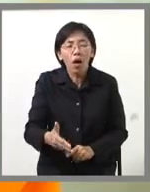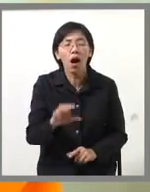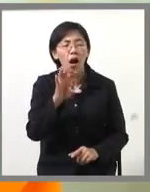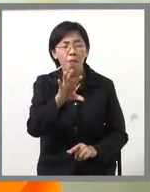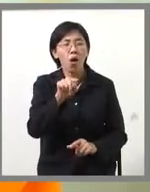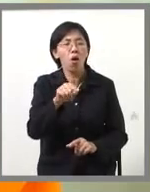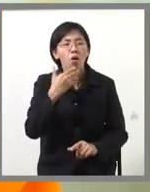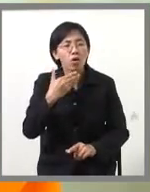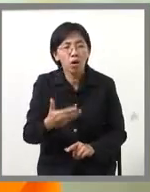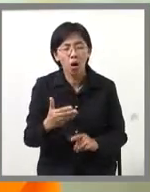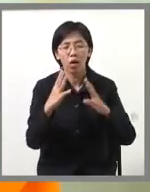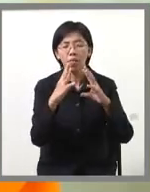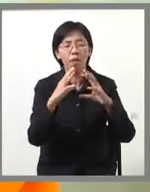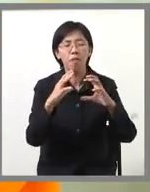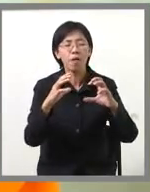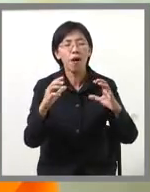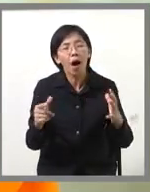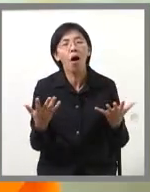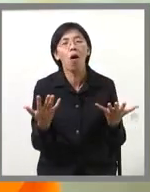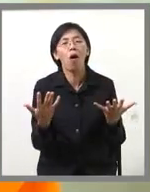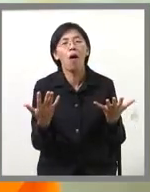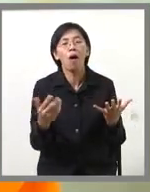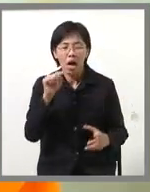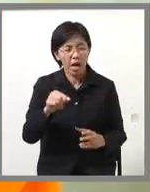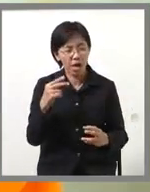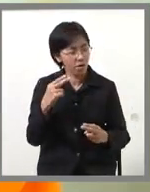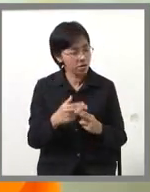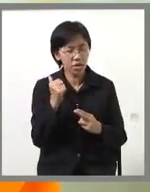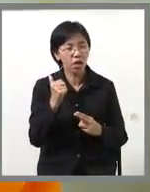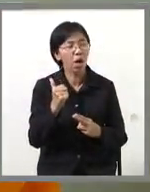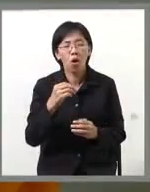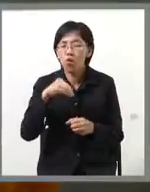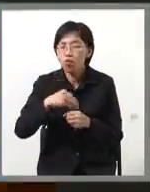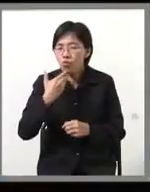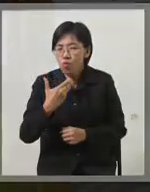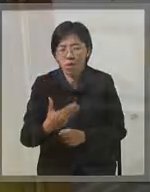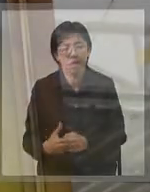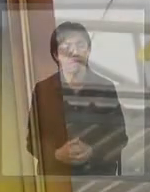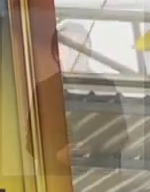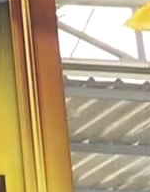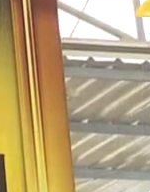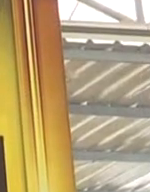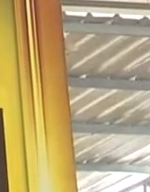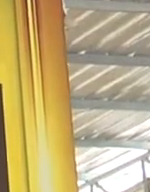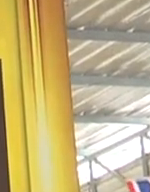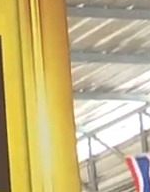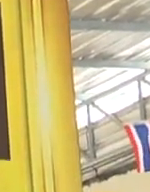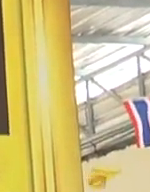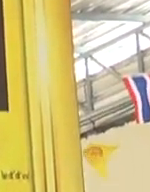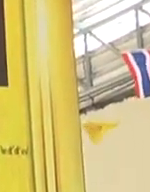ติดคู่กับภูเขาจนภูเขาสลมตลาดจึงเรียกว่ามรดกคู่ฟ้าดิน